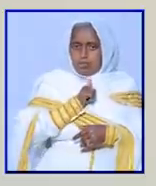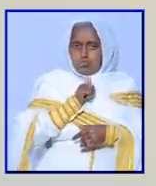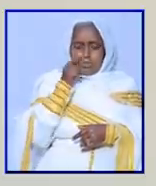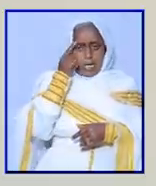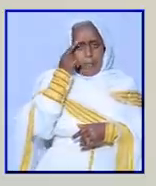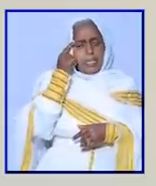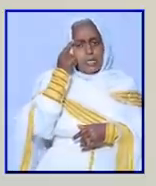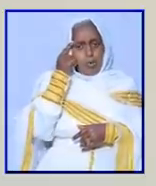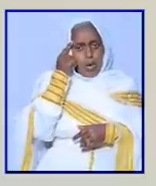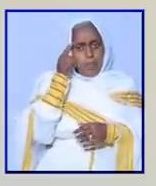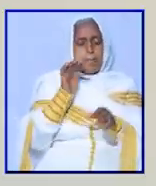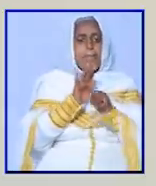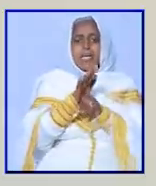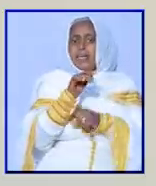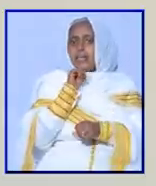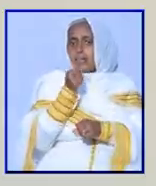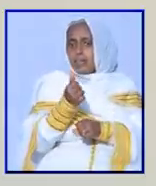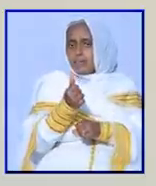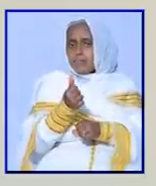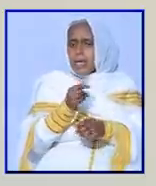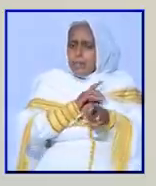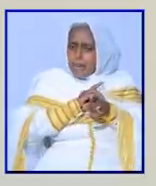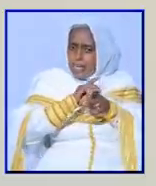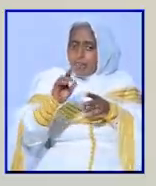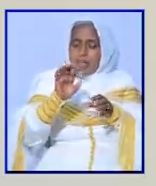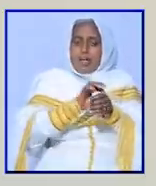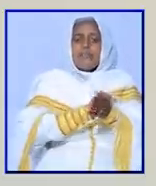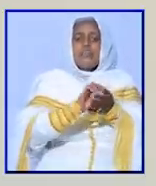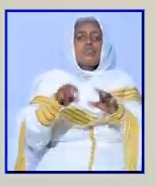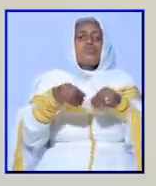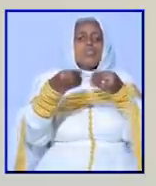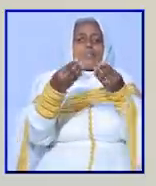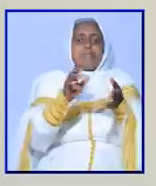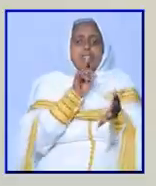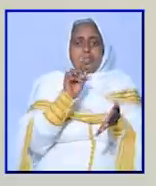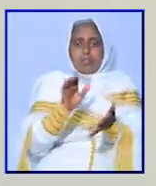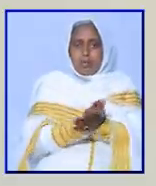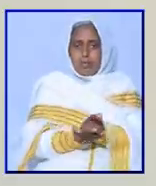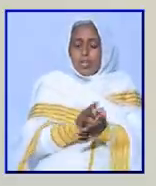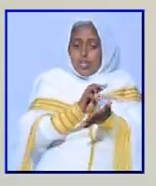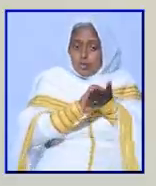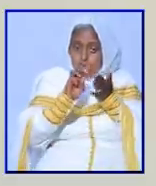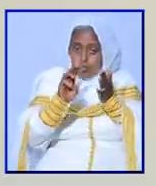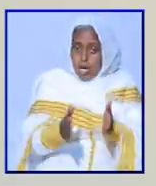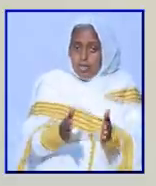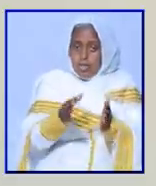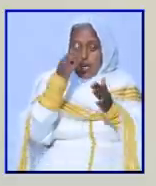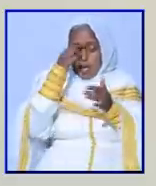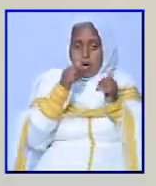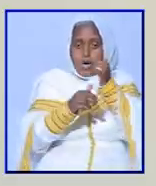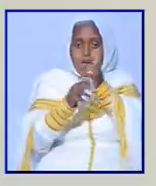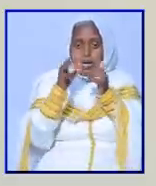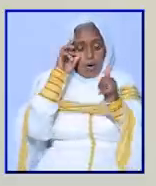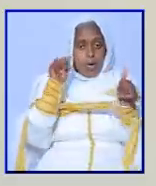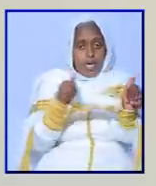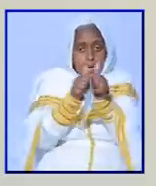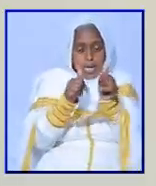በራሱ የማስተዋል ብቃት አይደለም ይሄ በቀጥታ ከመንፈስ ቅዱስ የሚሰጠ ነው ቅዱሳን ሐዋርያት